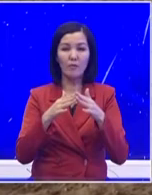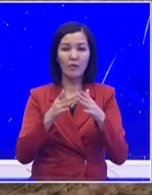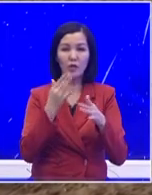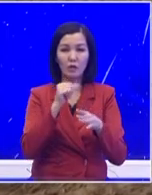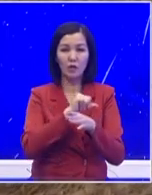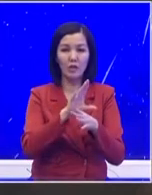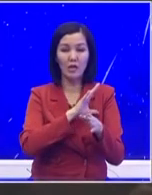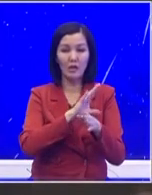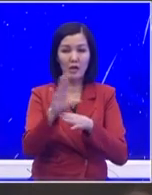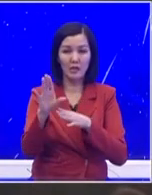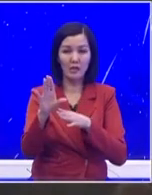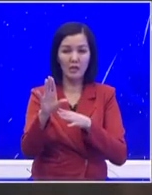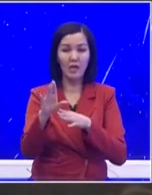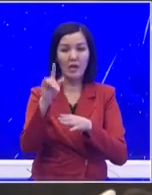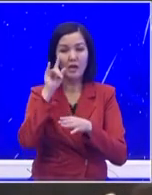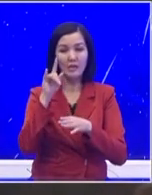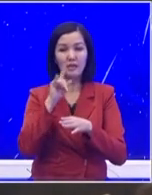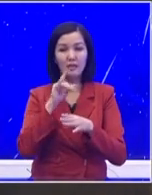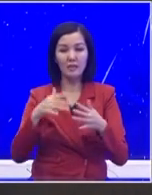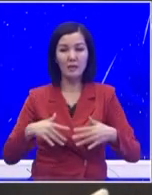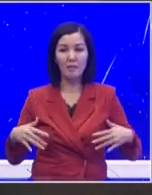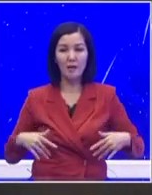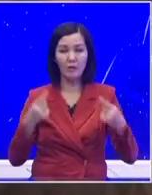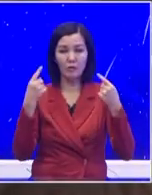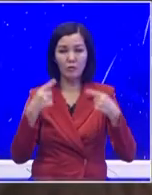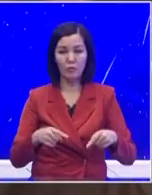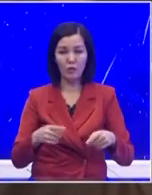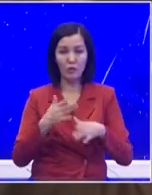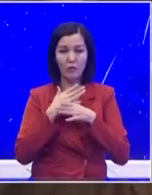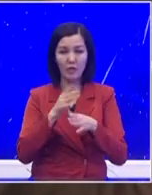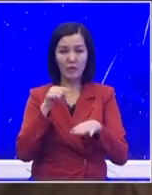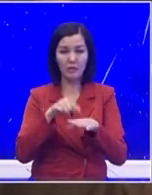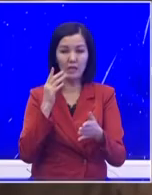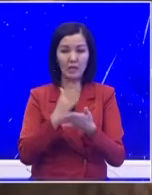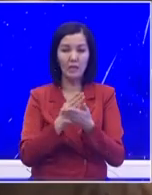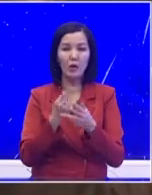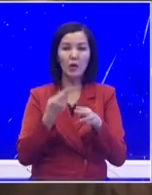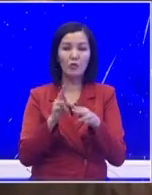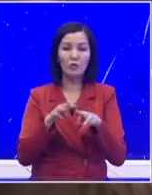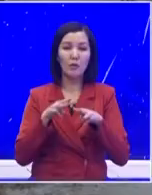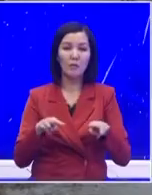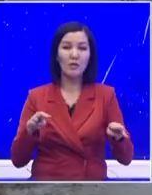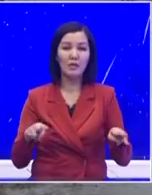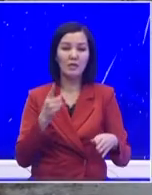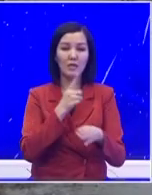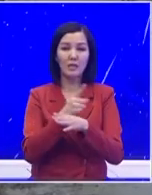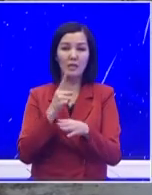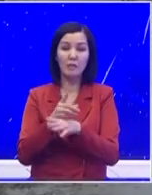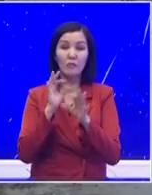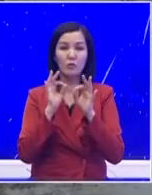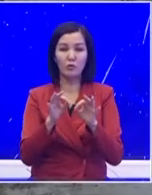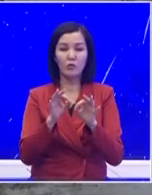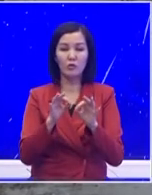шетке кетіп жатыр. Бұл елдегі мал басының азаюына алғы шарт жасайды. Сондықтан да министрлік жасаған тыйым орынды,